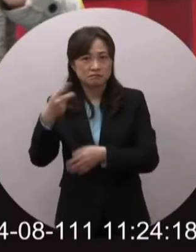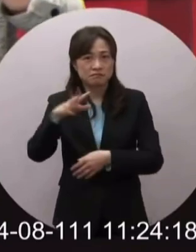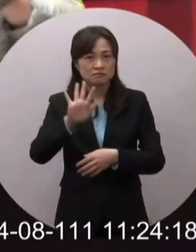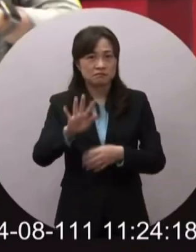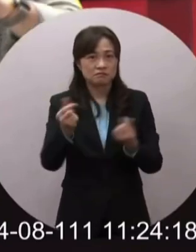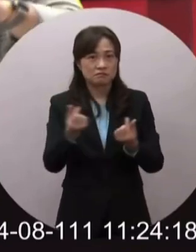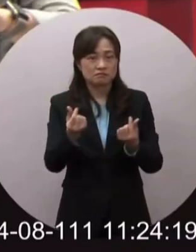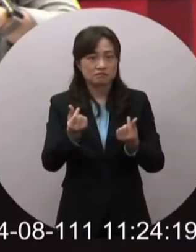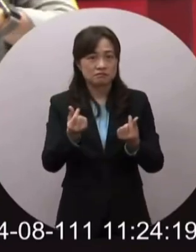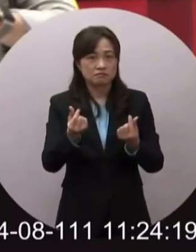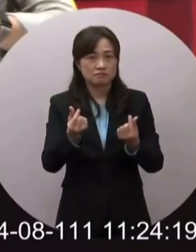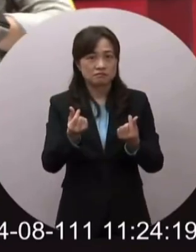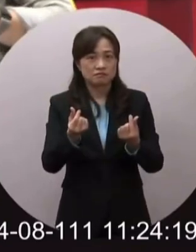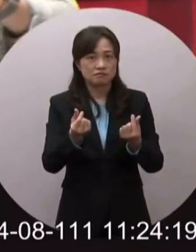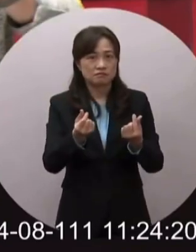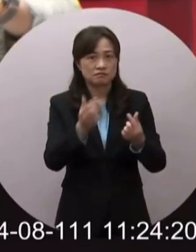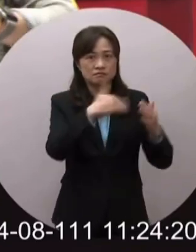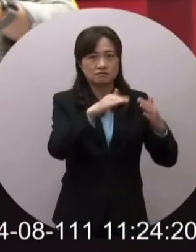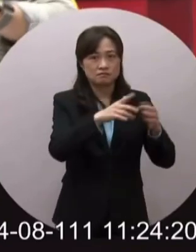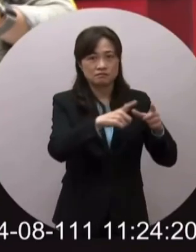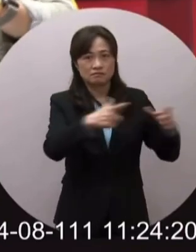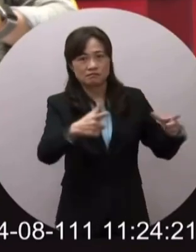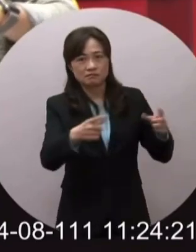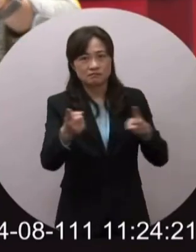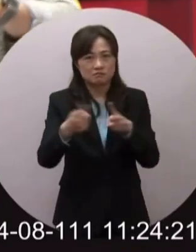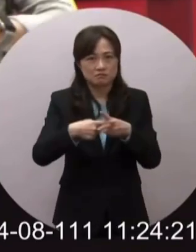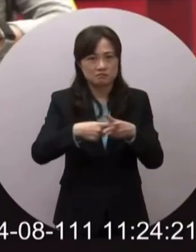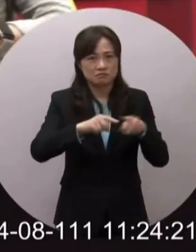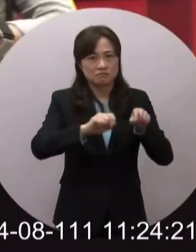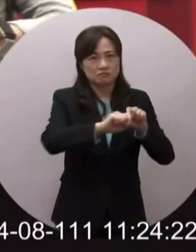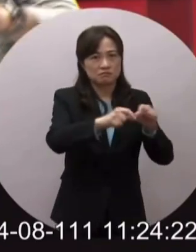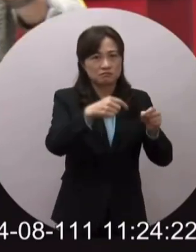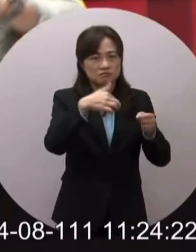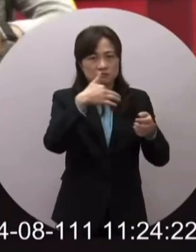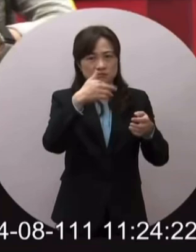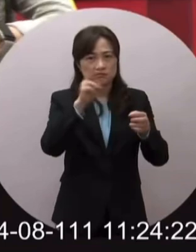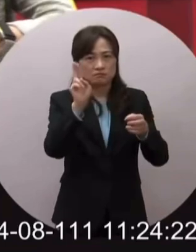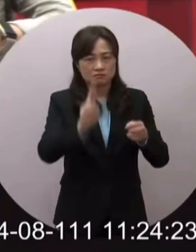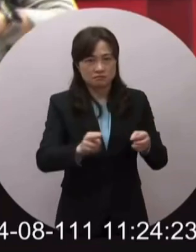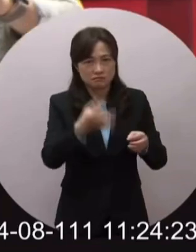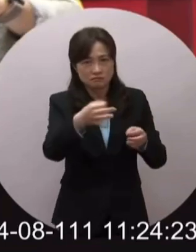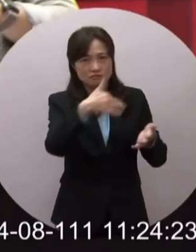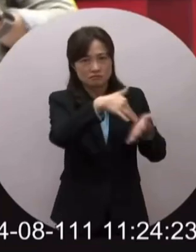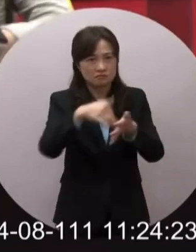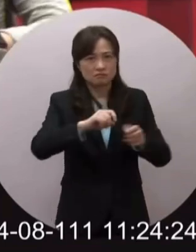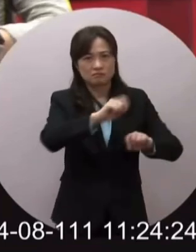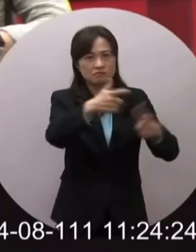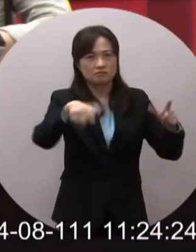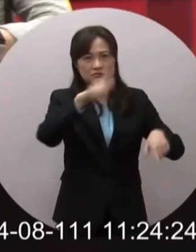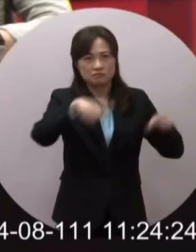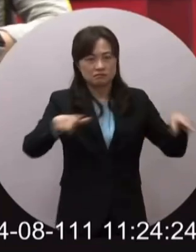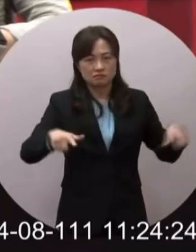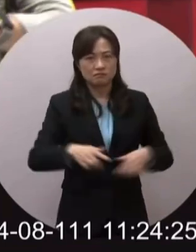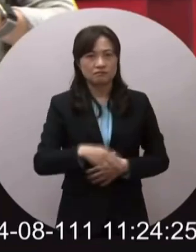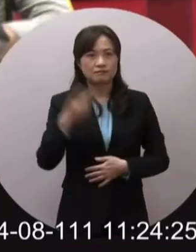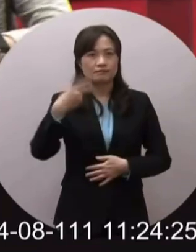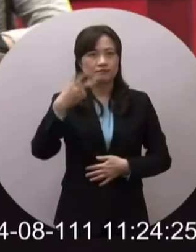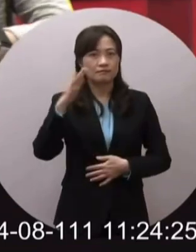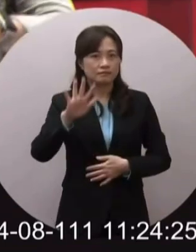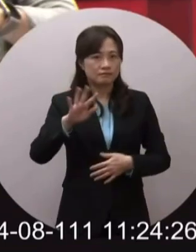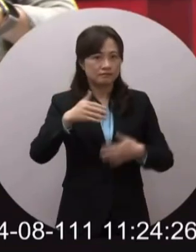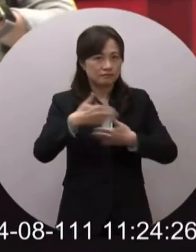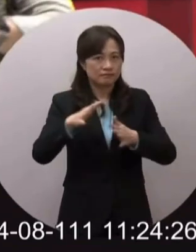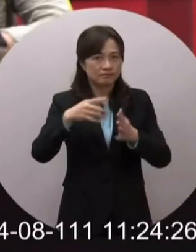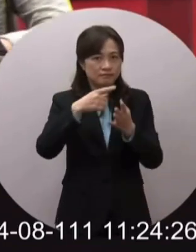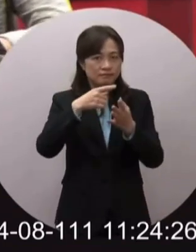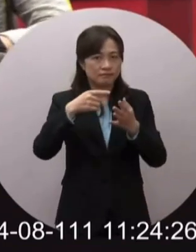的，可能大小型学校在电费算出来的是不一样的。还有一个呢，我们算班级数的部分，但是